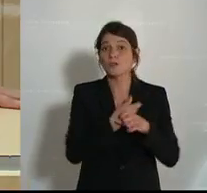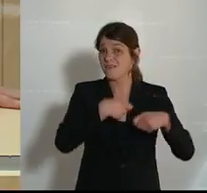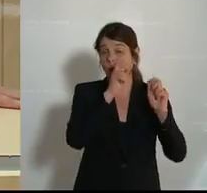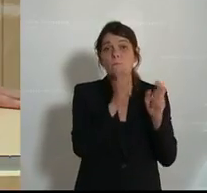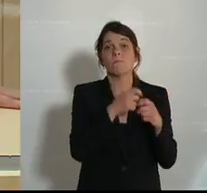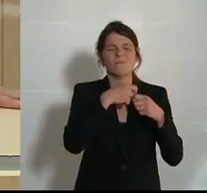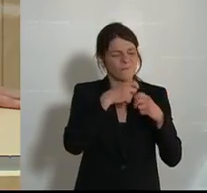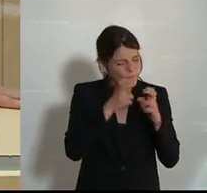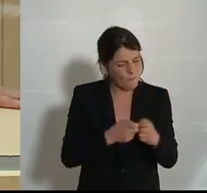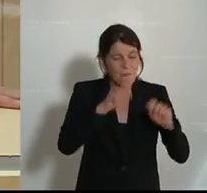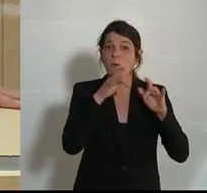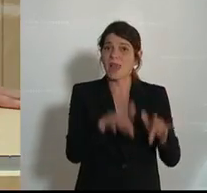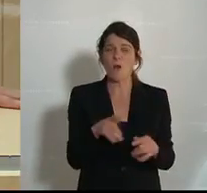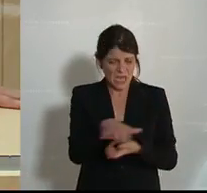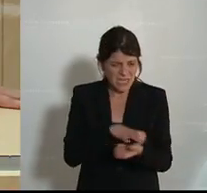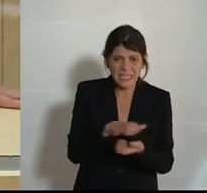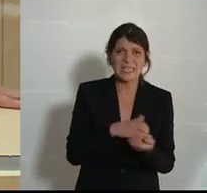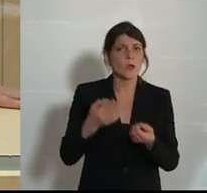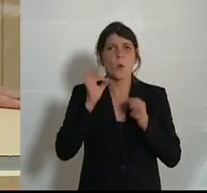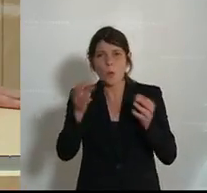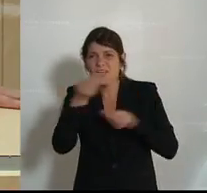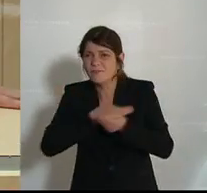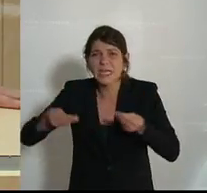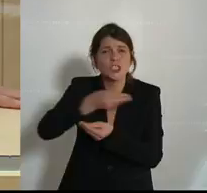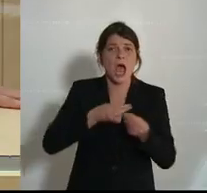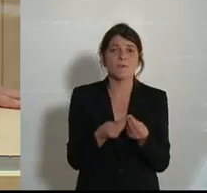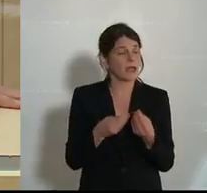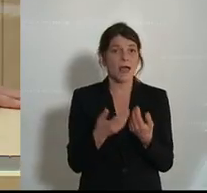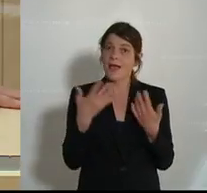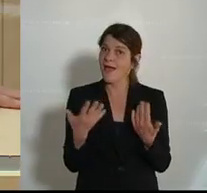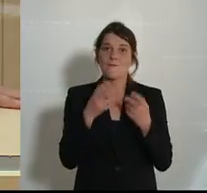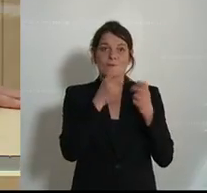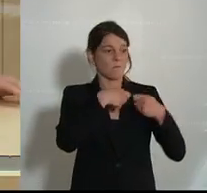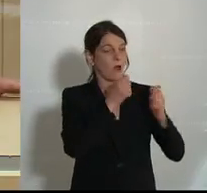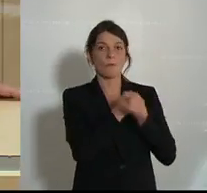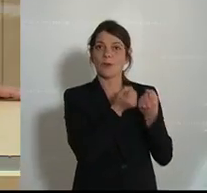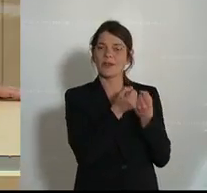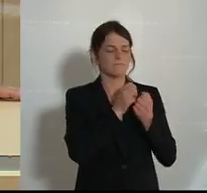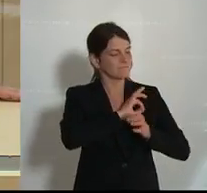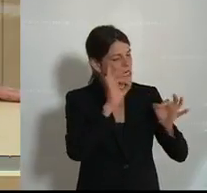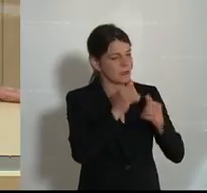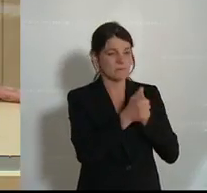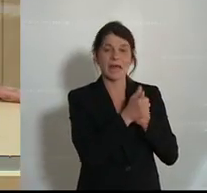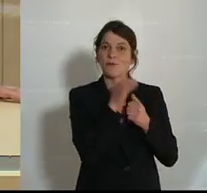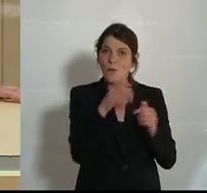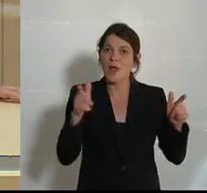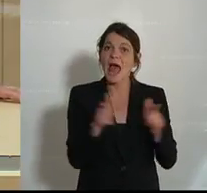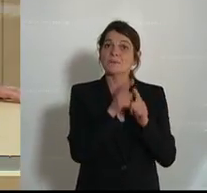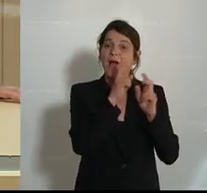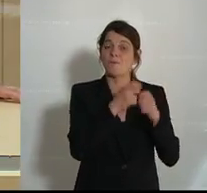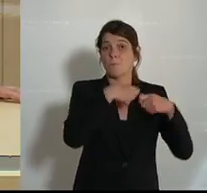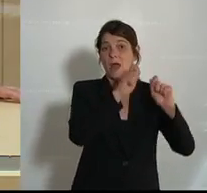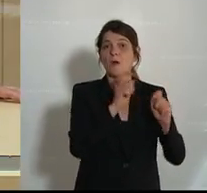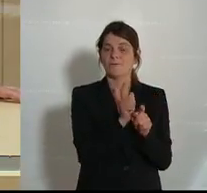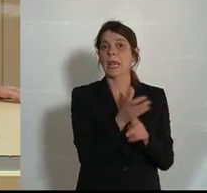Egal ob Krise oder Hochkonjunktur, nichts ist wohnbaupolitisch so ein verlässlicher Partner in Sachen leistbaren Wohnbau wie